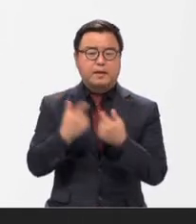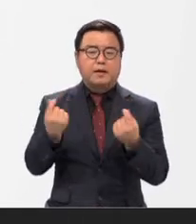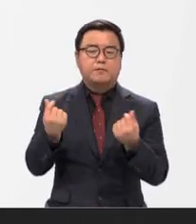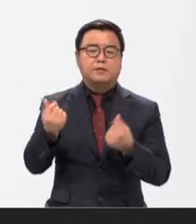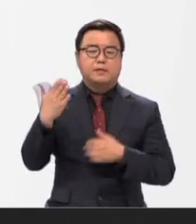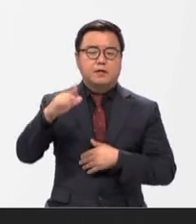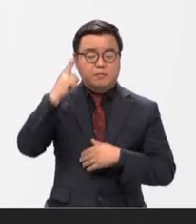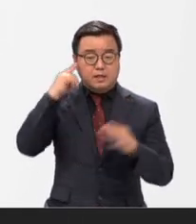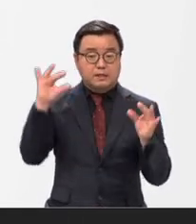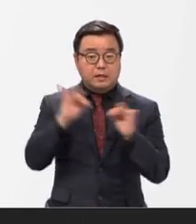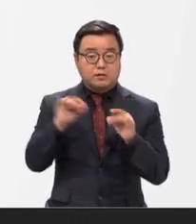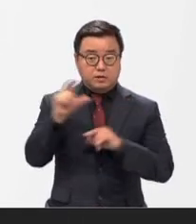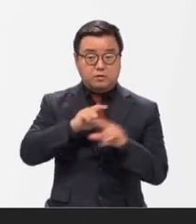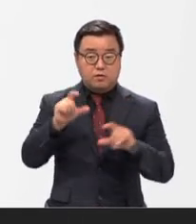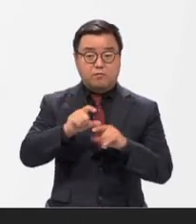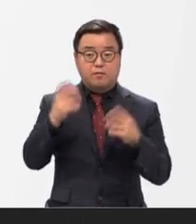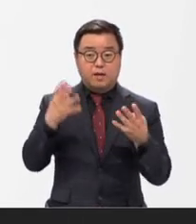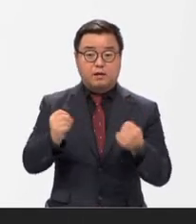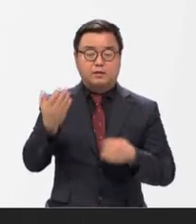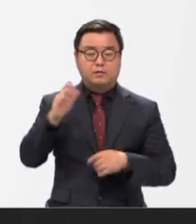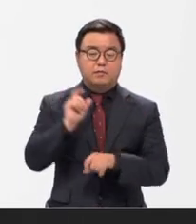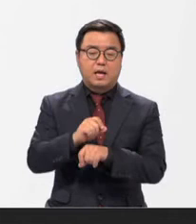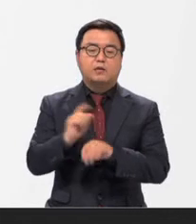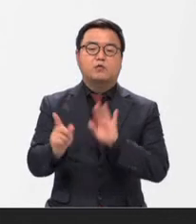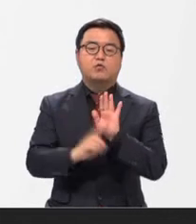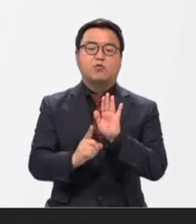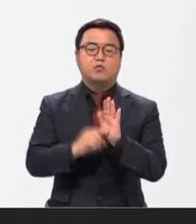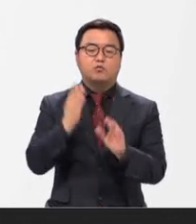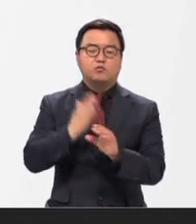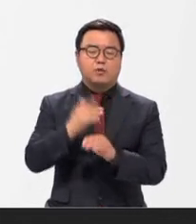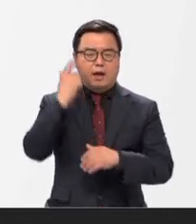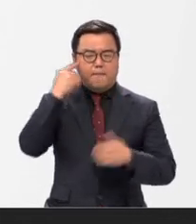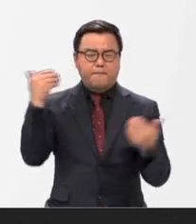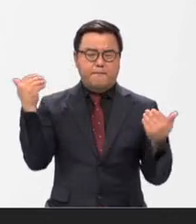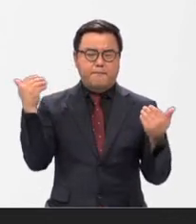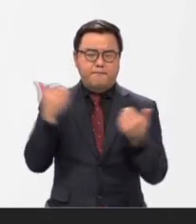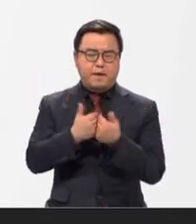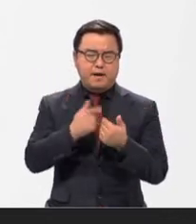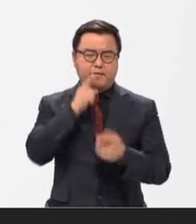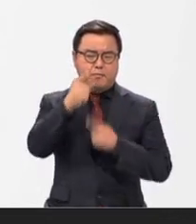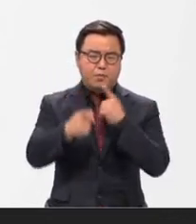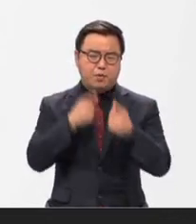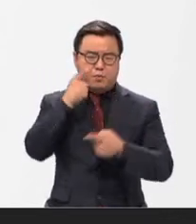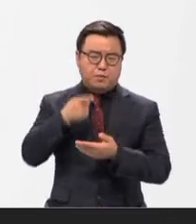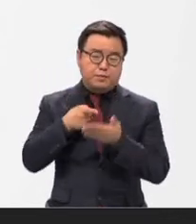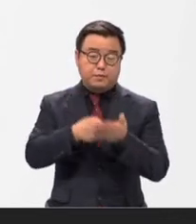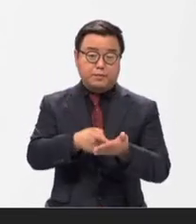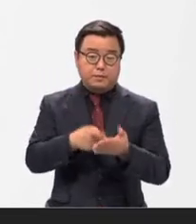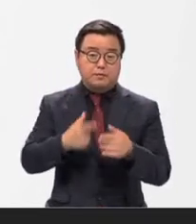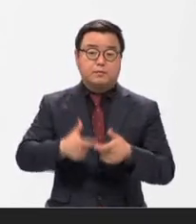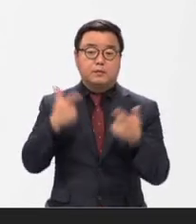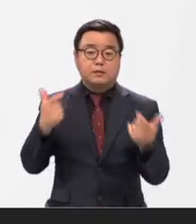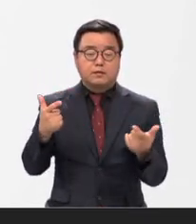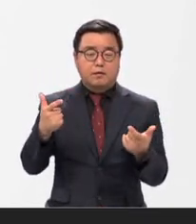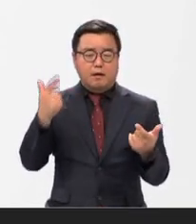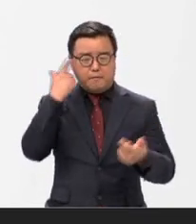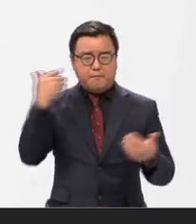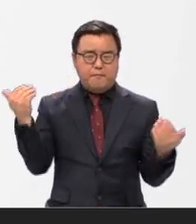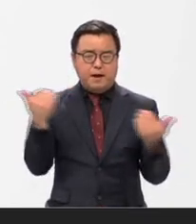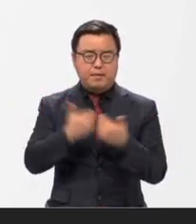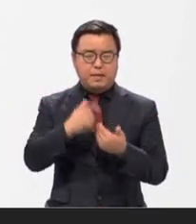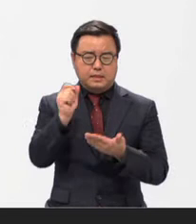찬성이 앞섰습니다. 하지만 행정예고 기간 동안 반대 의견이 말 그대로 폭주하면서 집필을 거부하거나 국정화를 반대하는